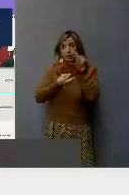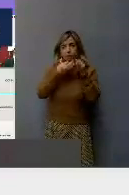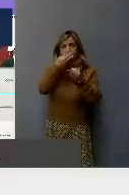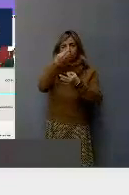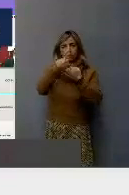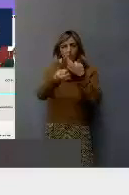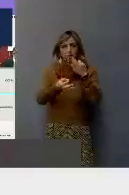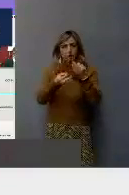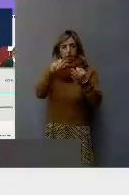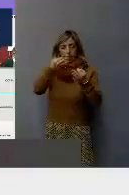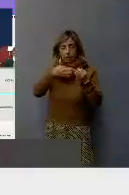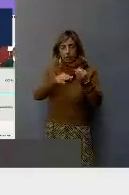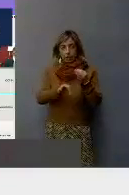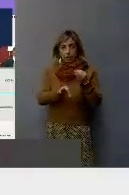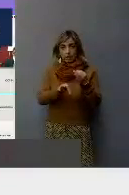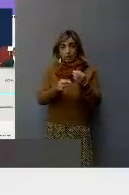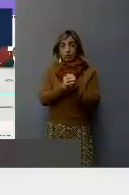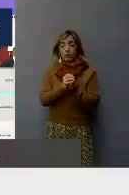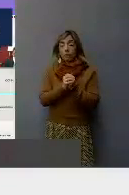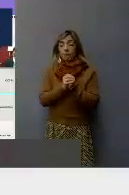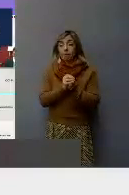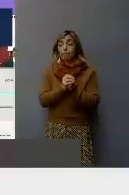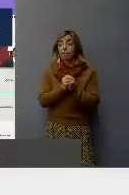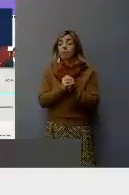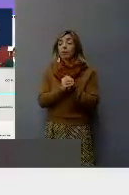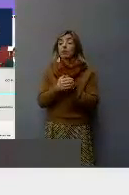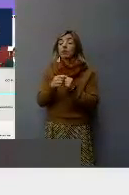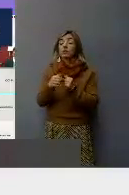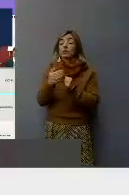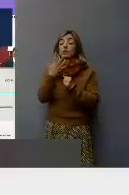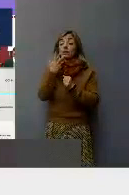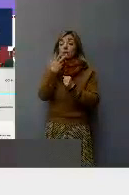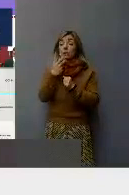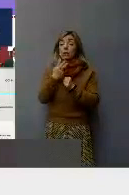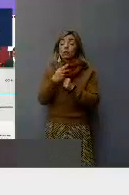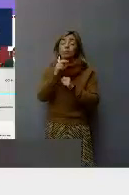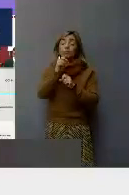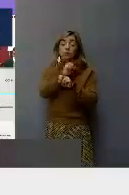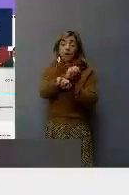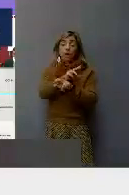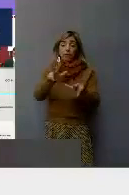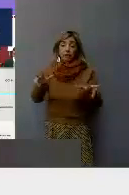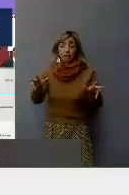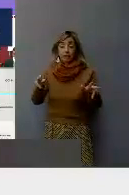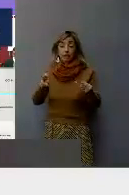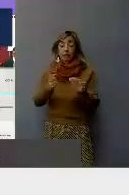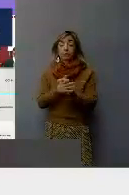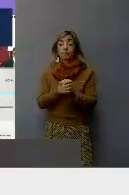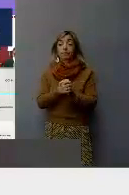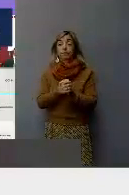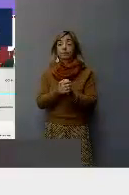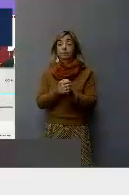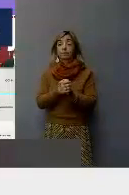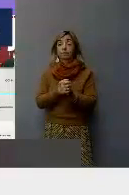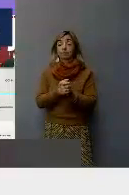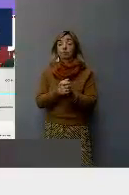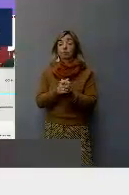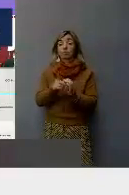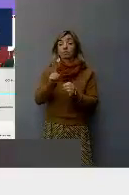dettaglio volevo precedente poi comunicarle che per quanto riguarda l'emendamento